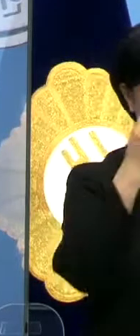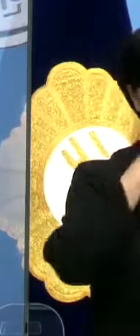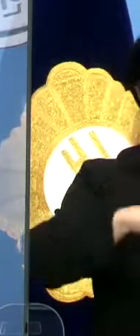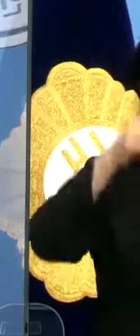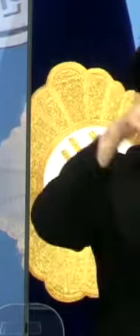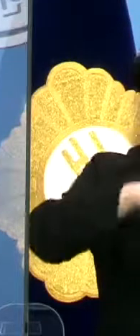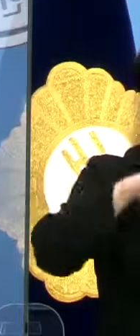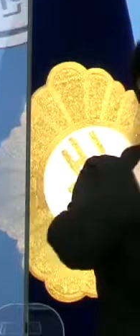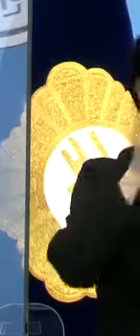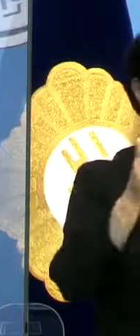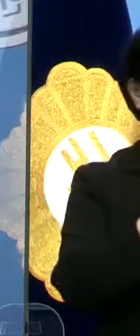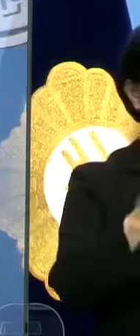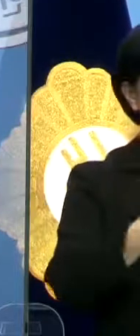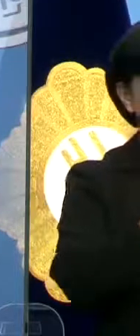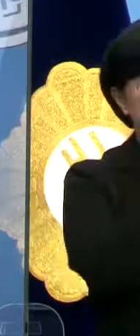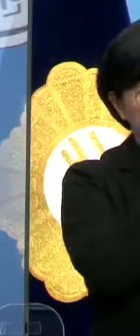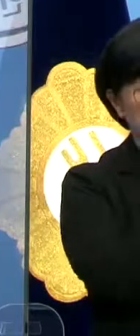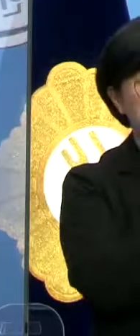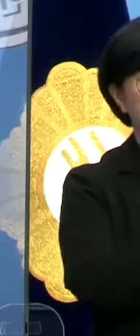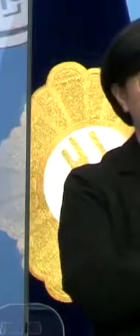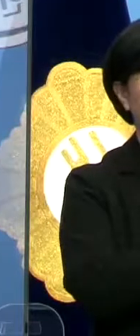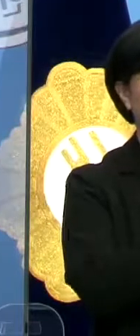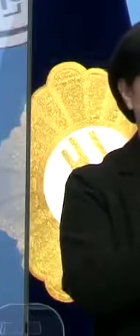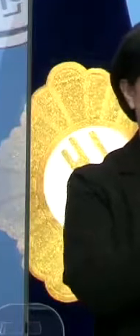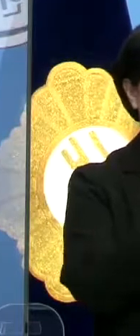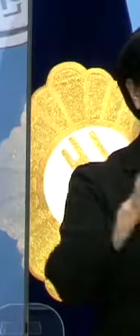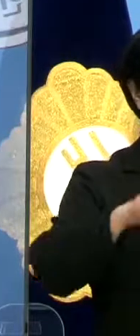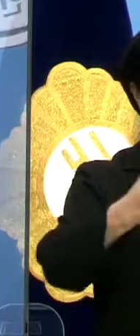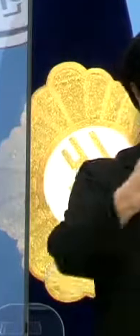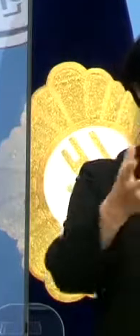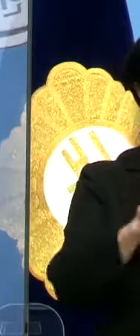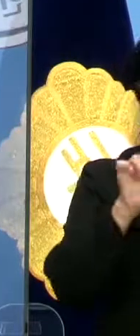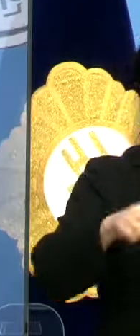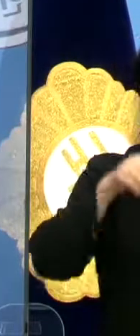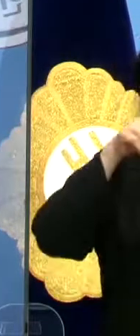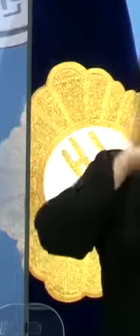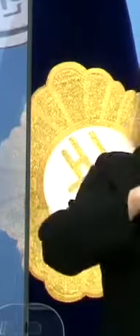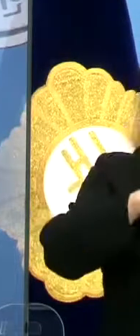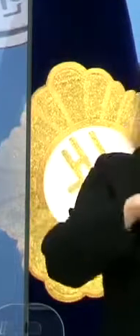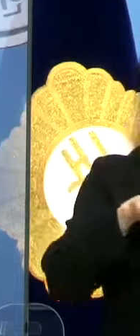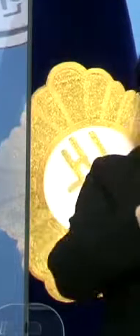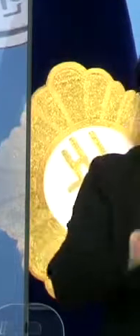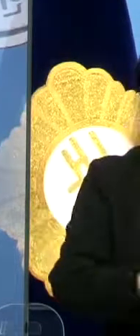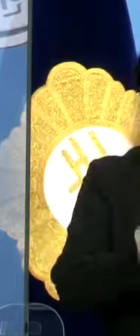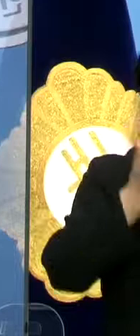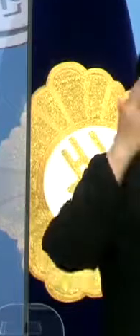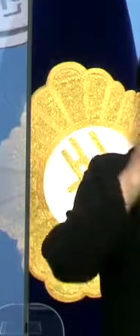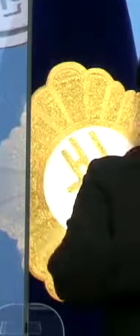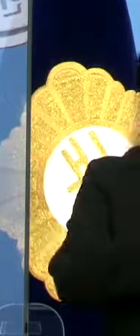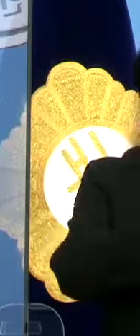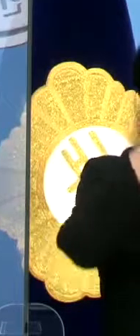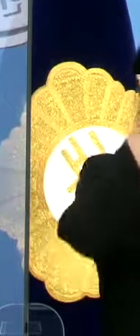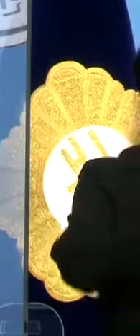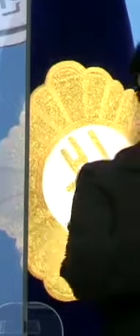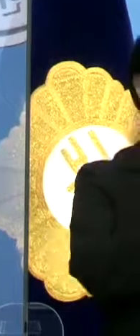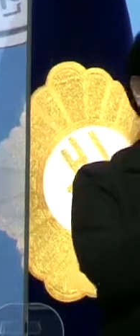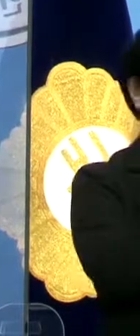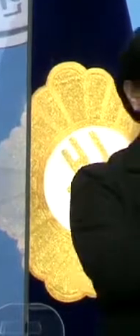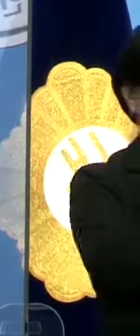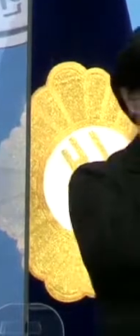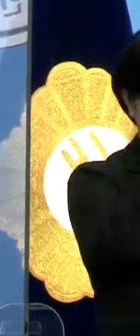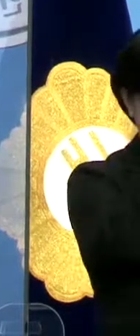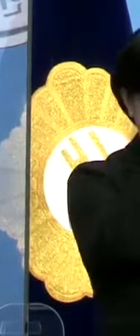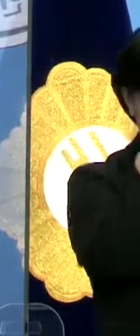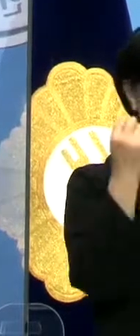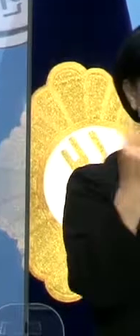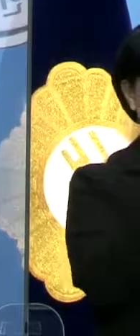대해서 무한책임을 지고 해당 선거구에 후보를 공천한 이 말기 바랍니다 그것이 마지막 책임이자 2 어리다는 것을